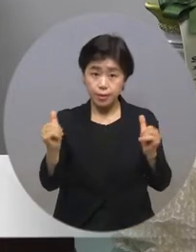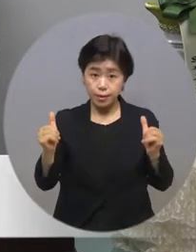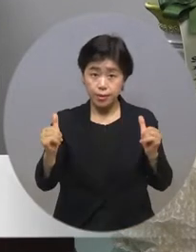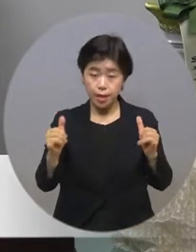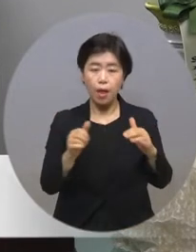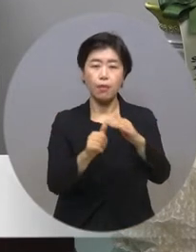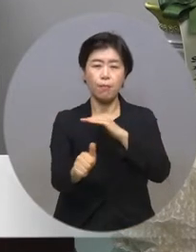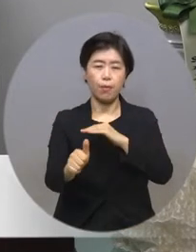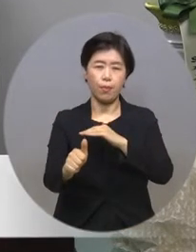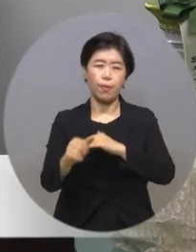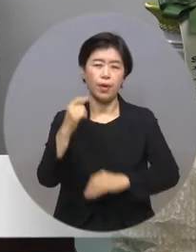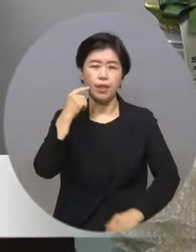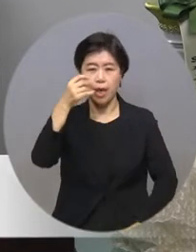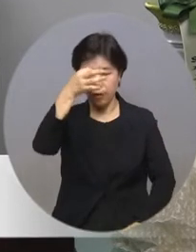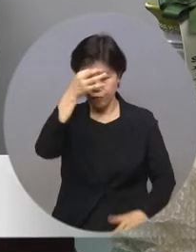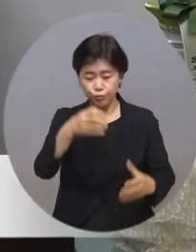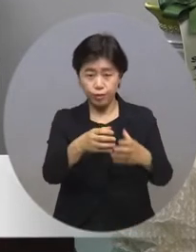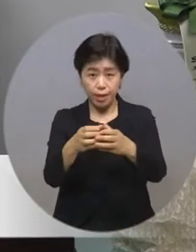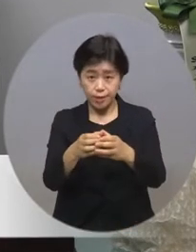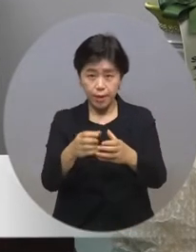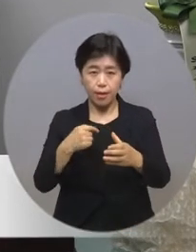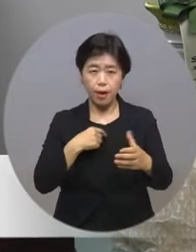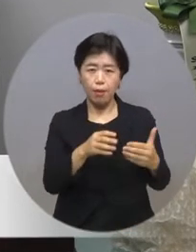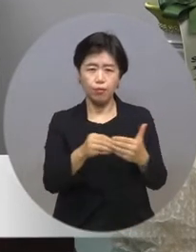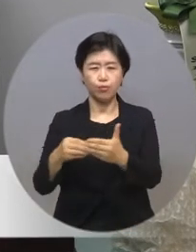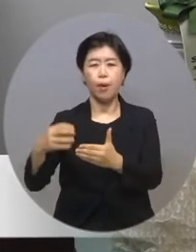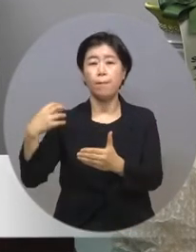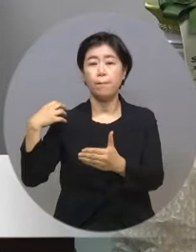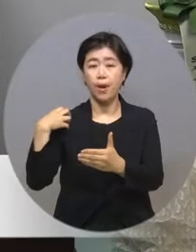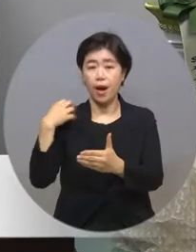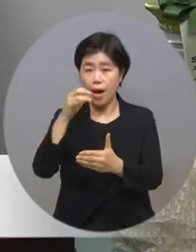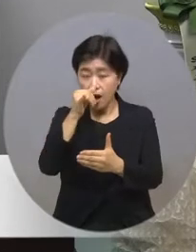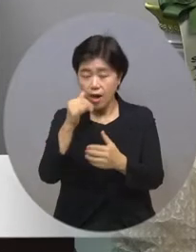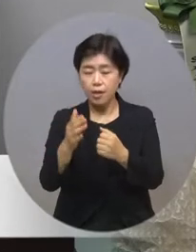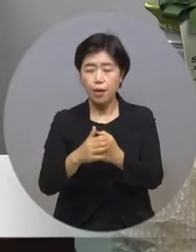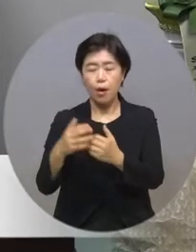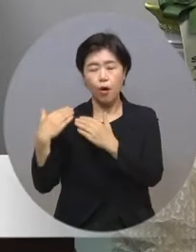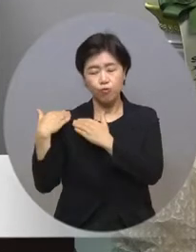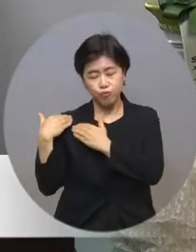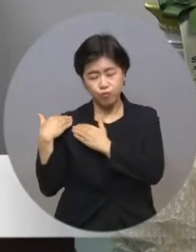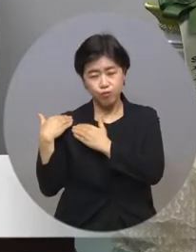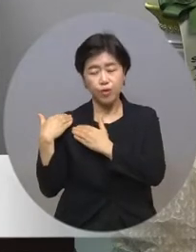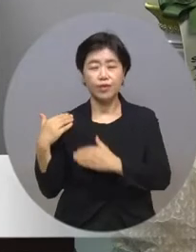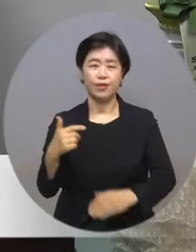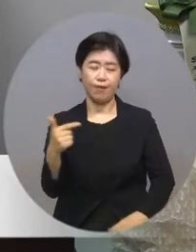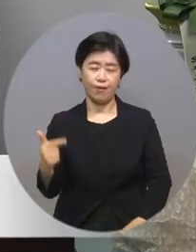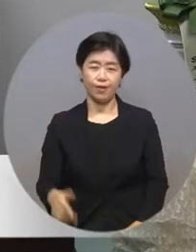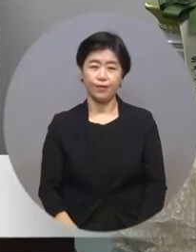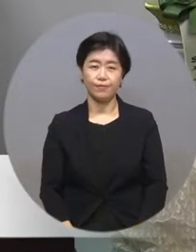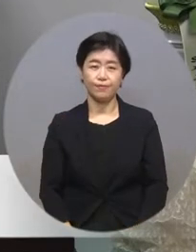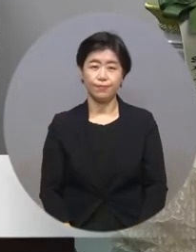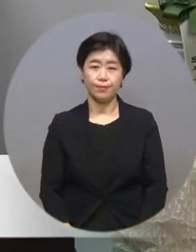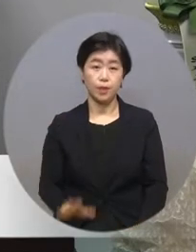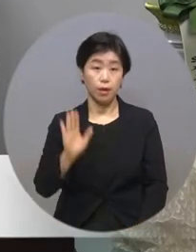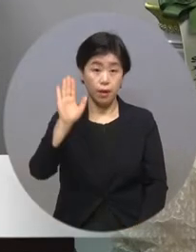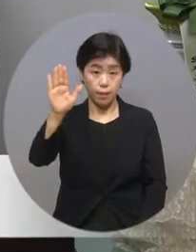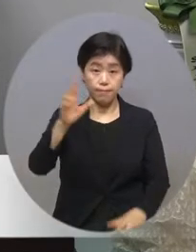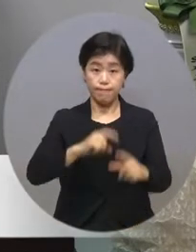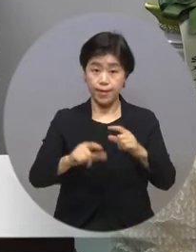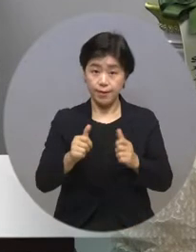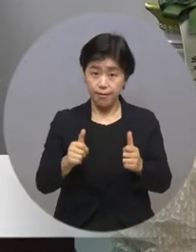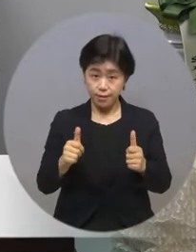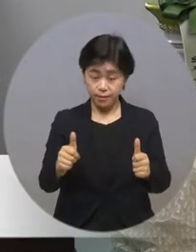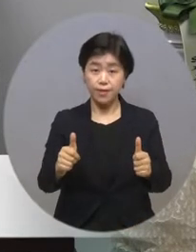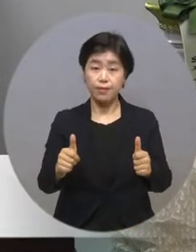대표하는 예술인 단체를 이끄는 수장으로서 이제 두 어깨가 지금 무겁습니다. 그런데 앞으로 더